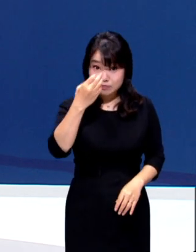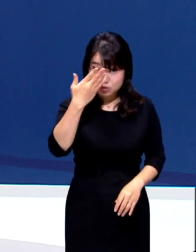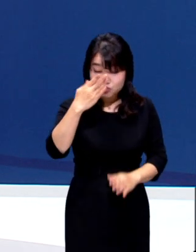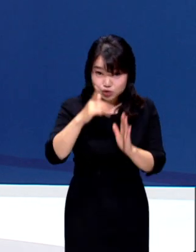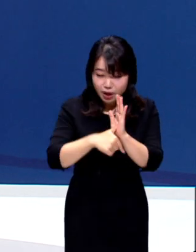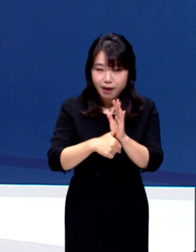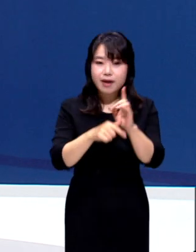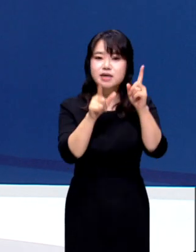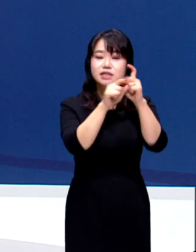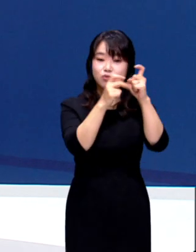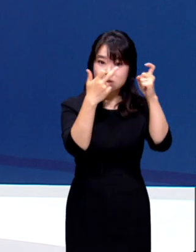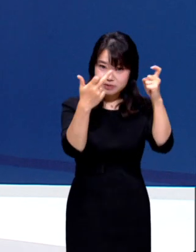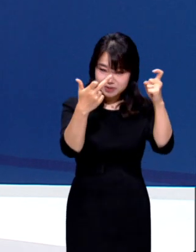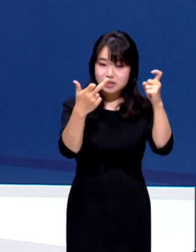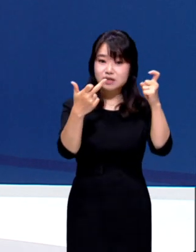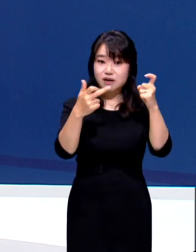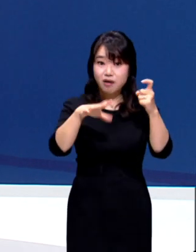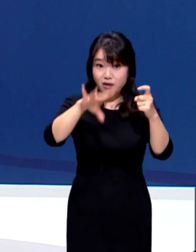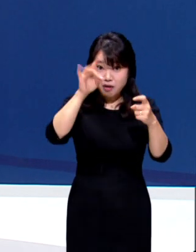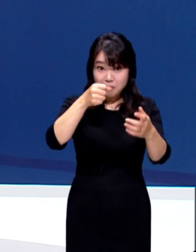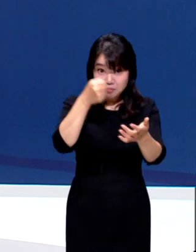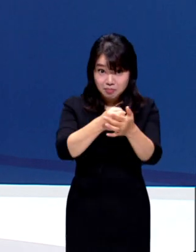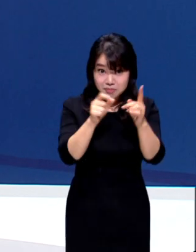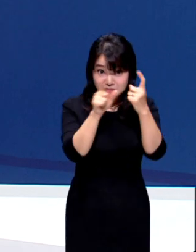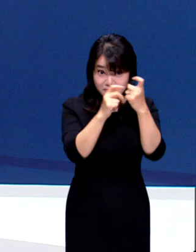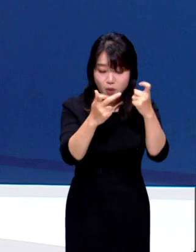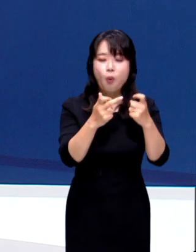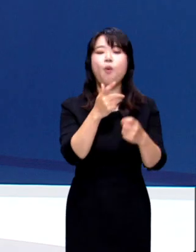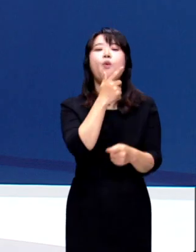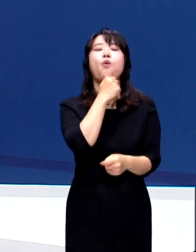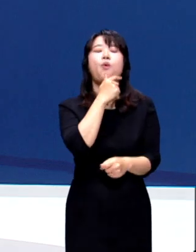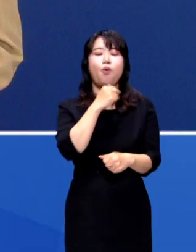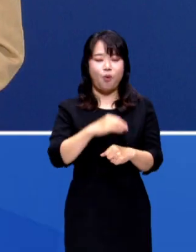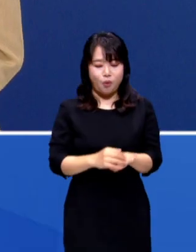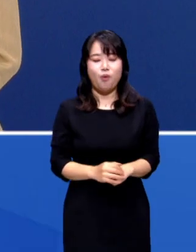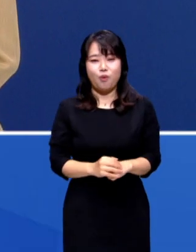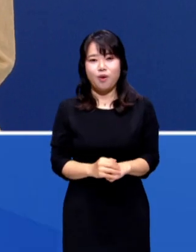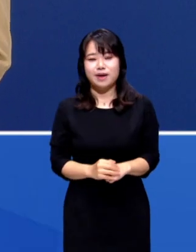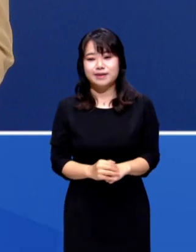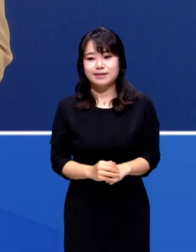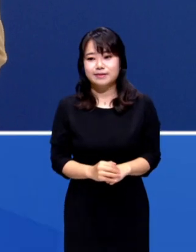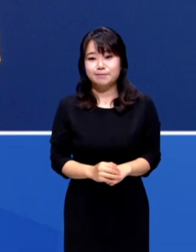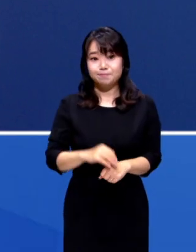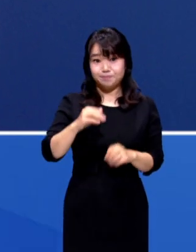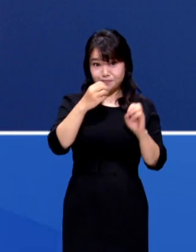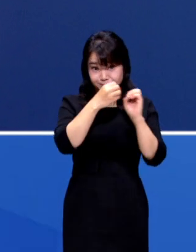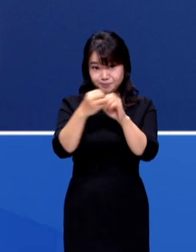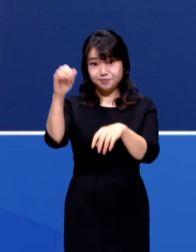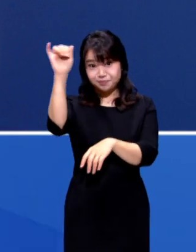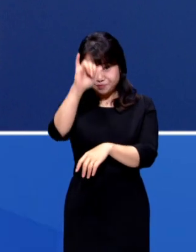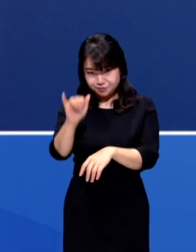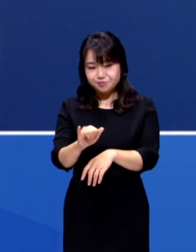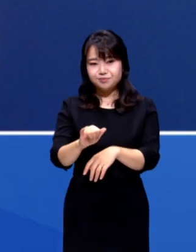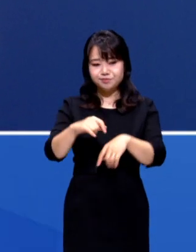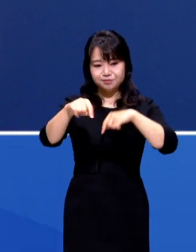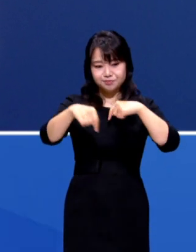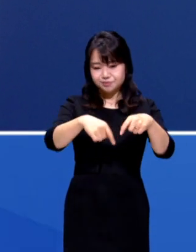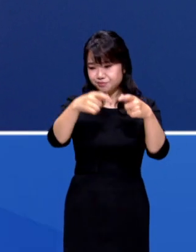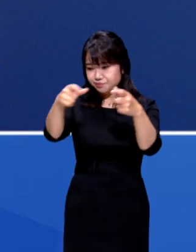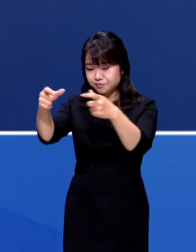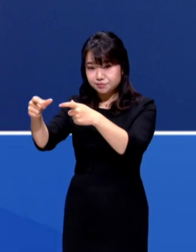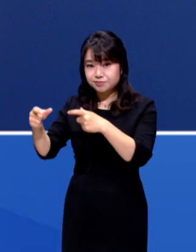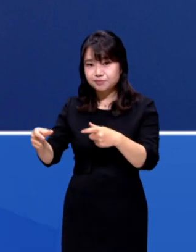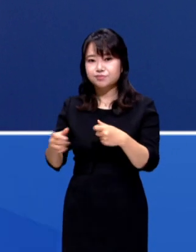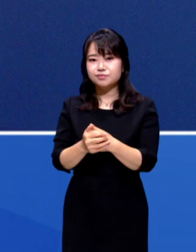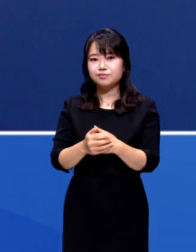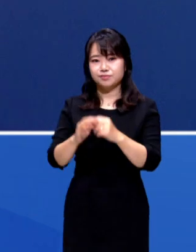이제 순국선열 제정의 의미를 담았다 이렇게 보면 되겠네요. 그렇습니다. 그렇죠? 네, 그런 의미에서 전국에 있는 지자체들마다 이게 순국선열의